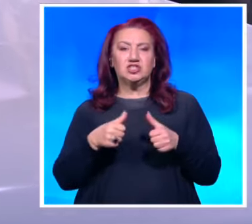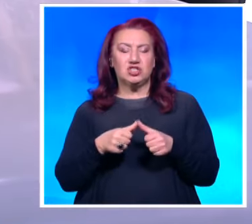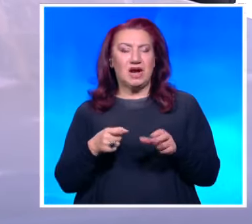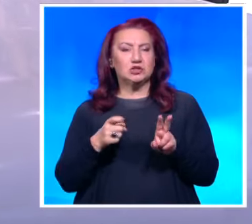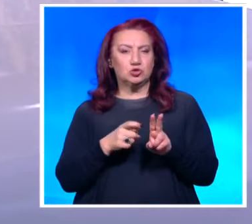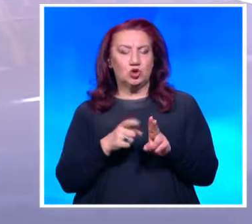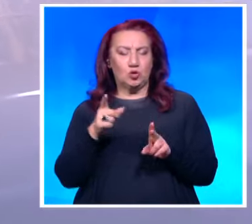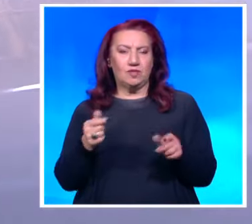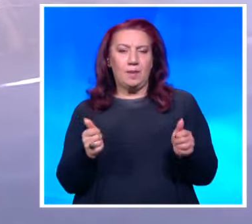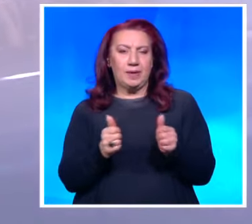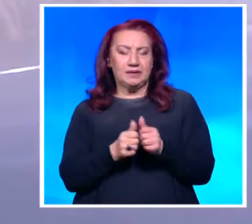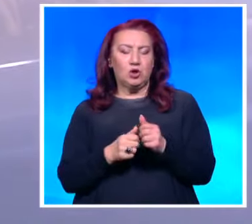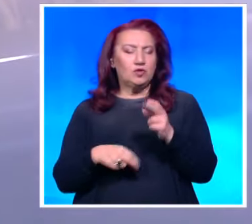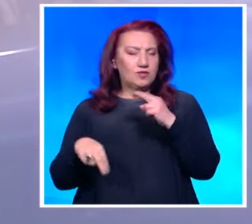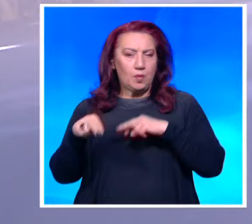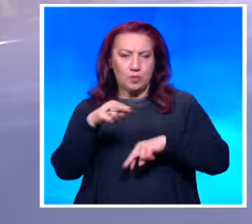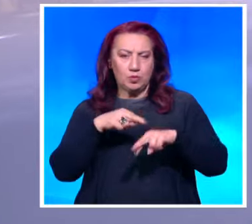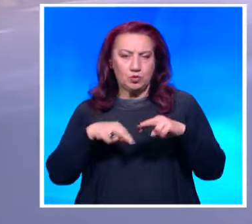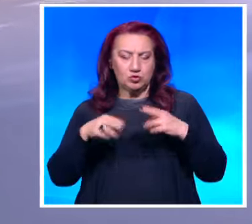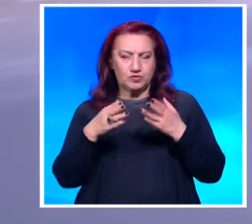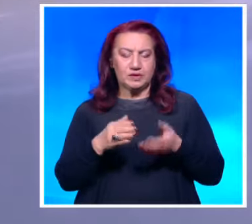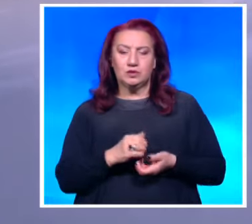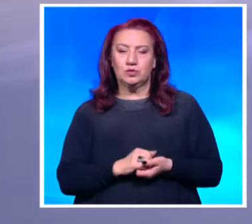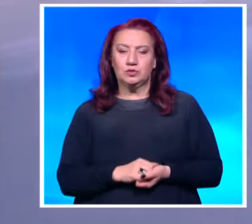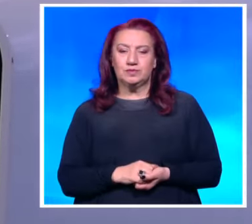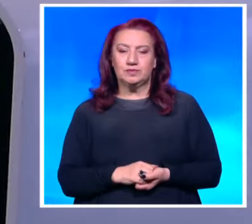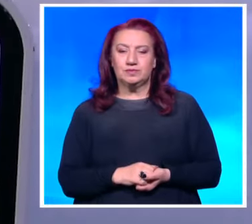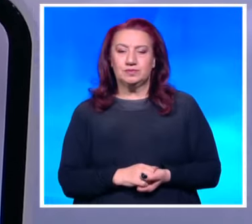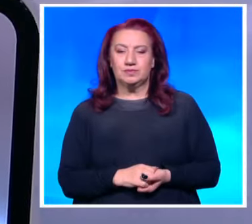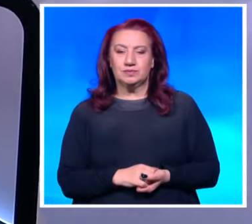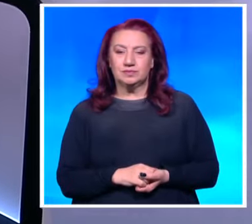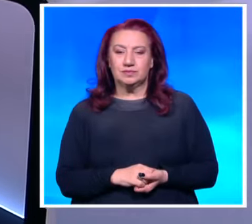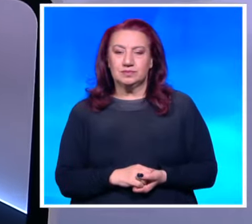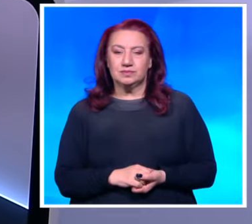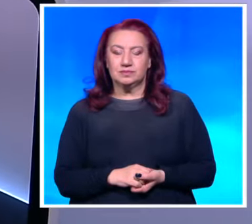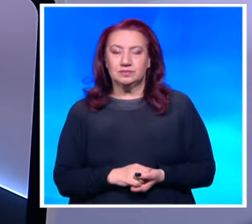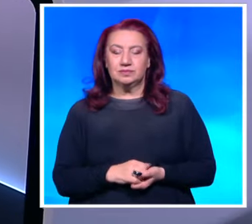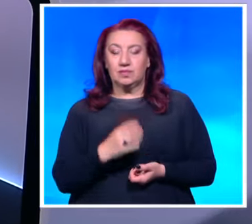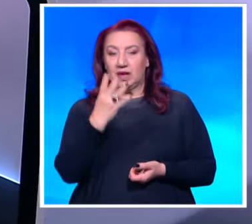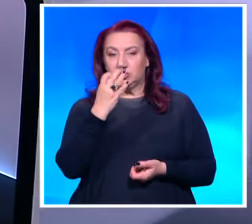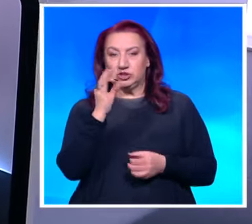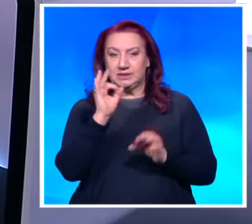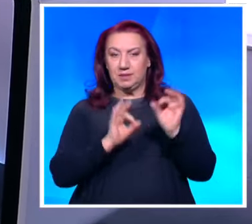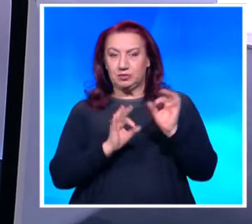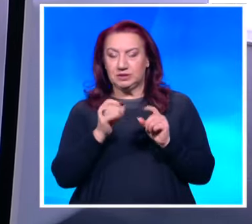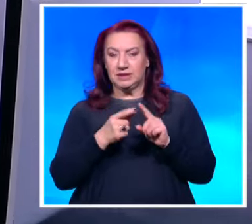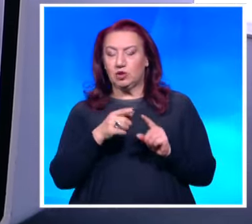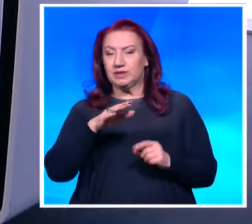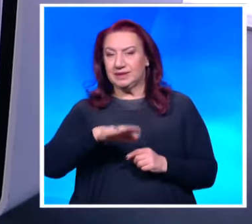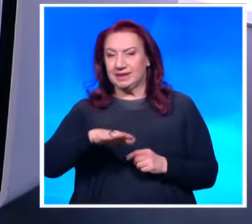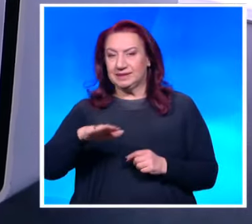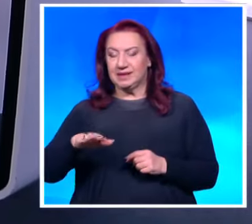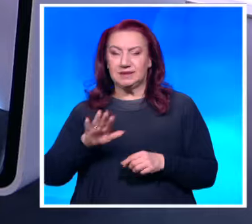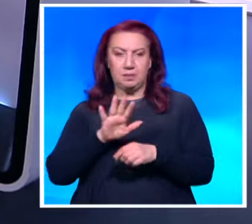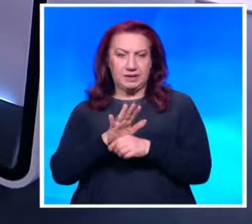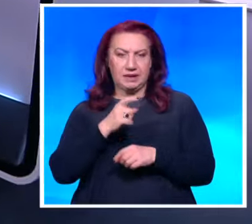Организацията за икономическо сътрудничество и развитие. Добър вечер и добре дошли. Добър вечер. Здравейте. 40% от децата на 15 години отговарят,